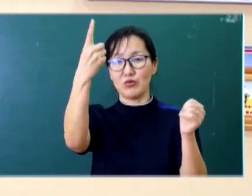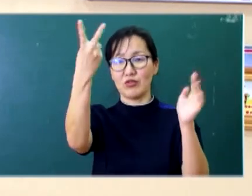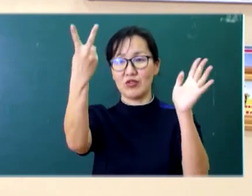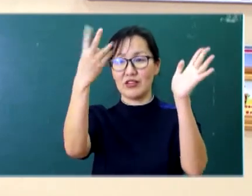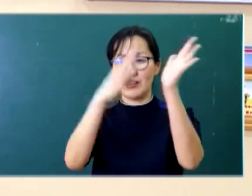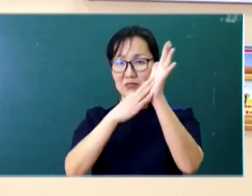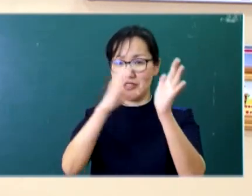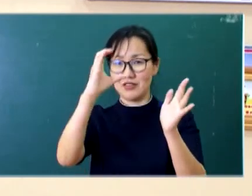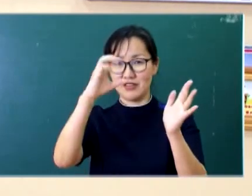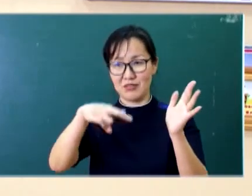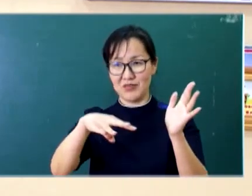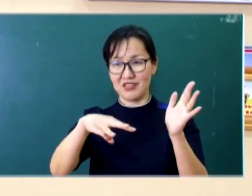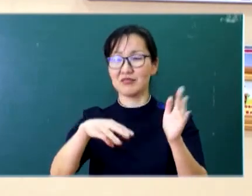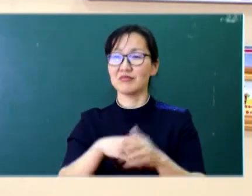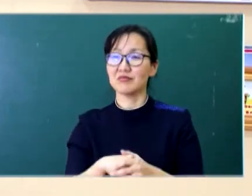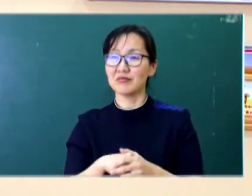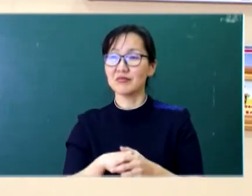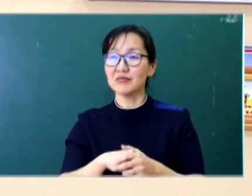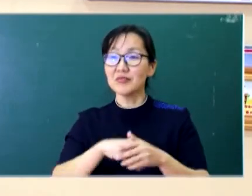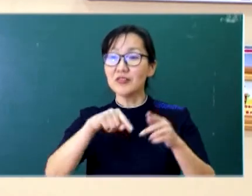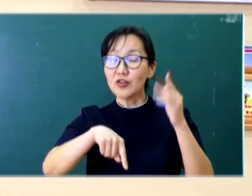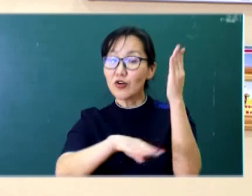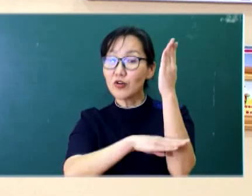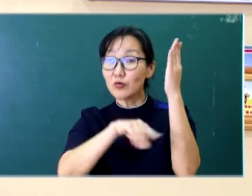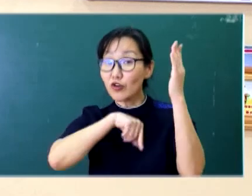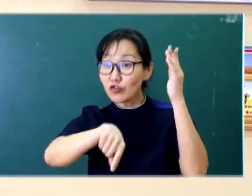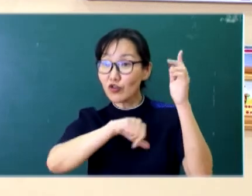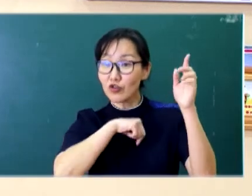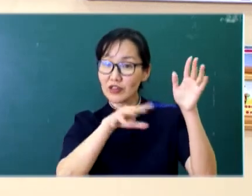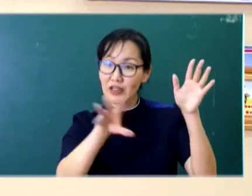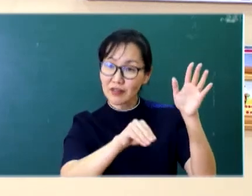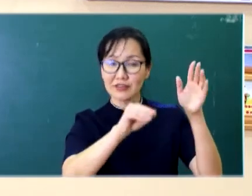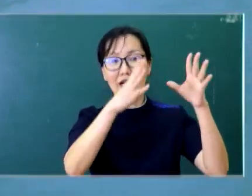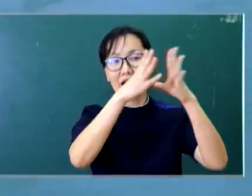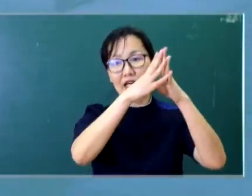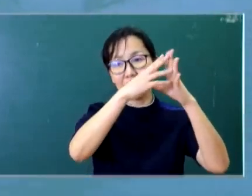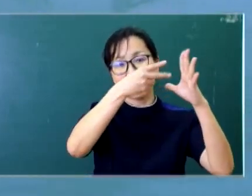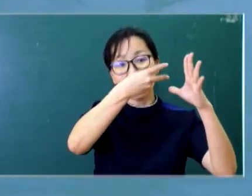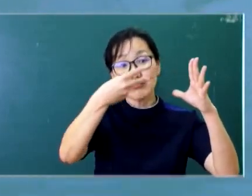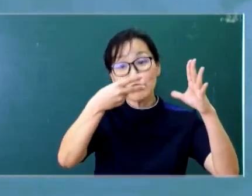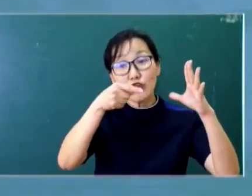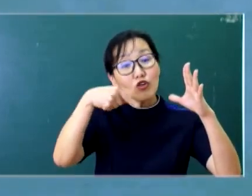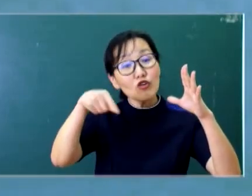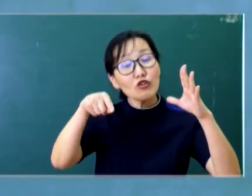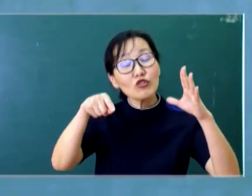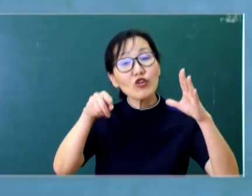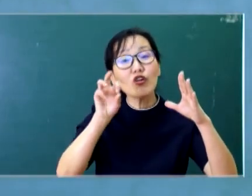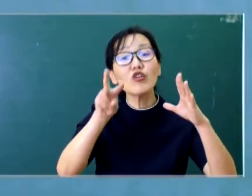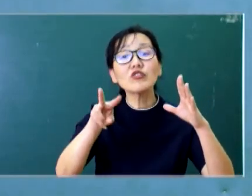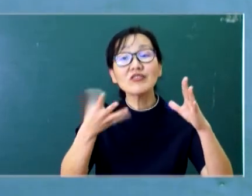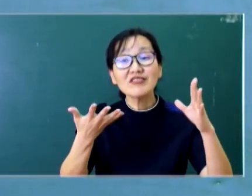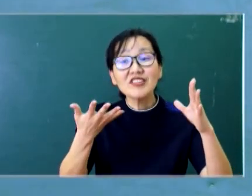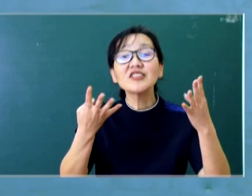тавиад арвтын бутархай тоймлох гэсэн сэдвээ тавьсан бах. За нэгд нь энэ туусны уртыг бичи.